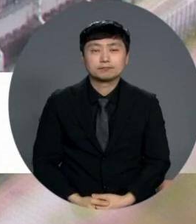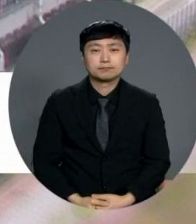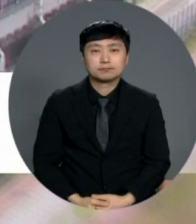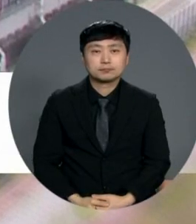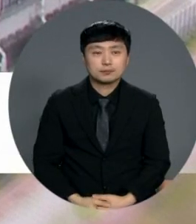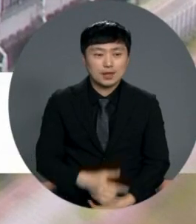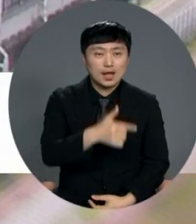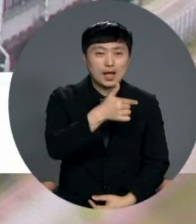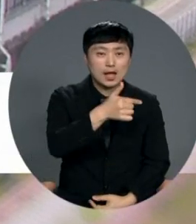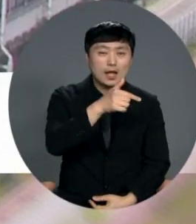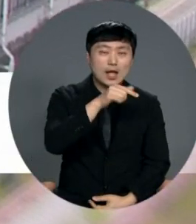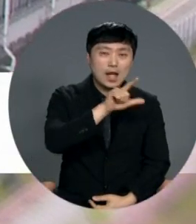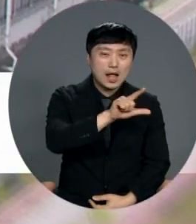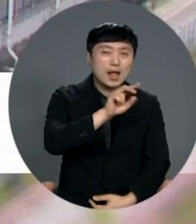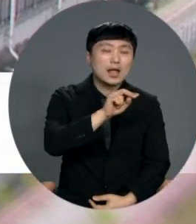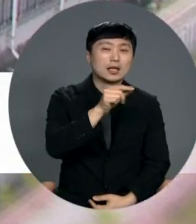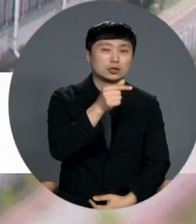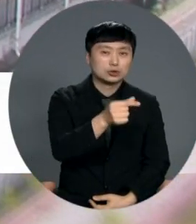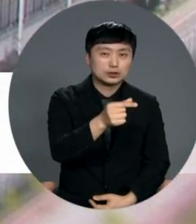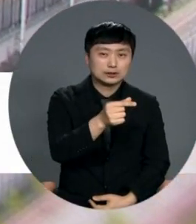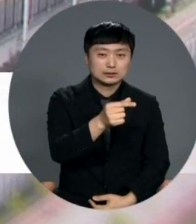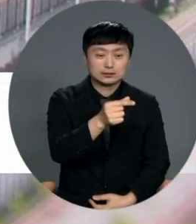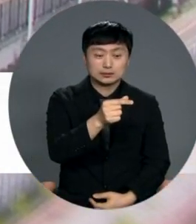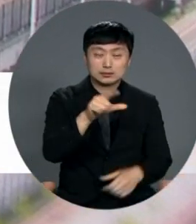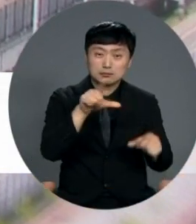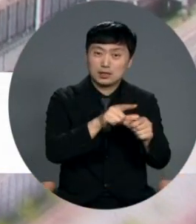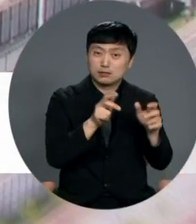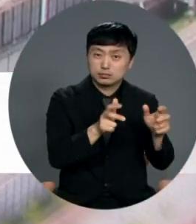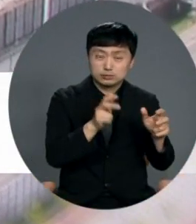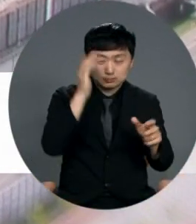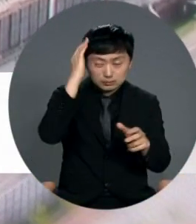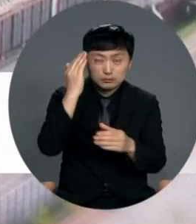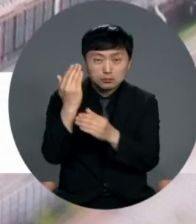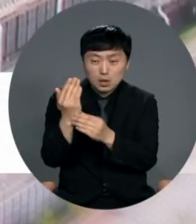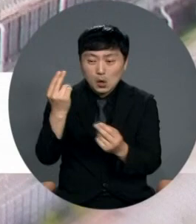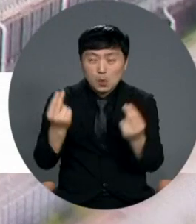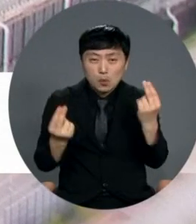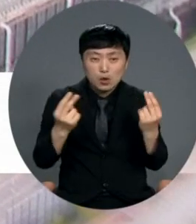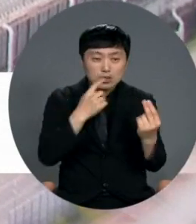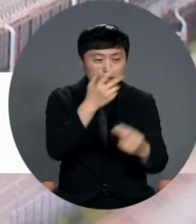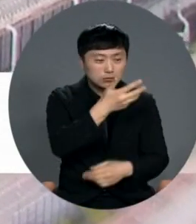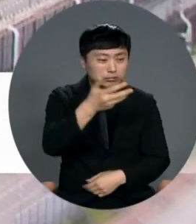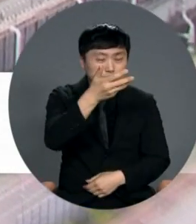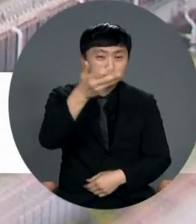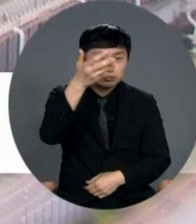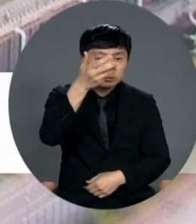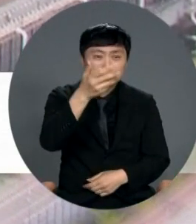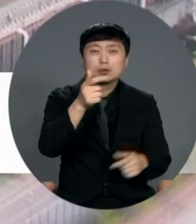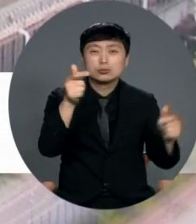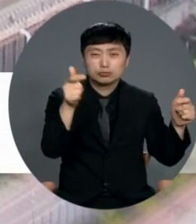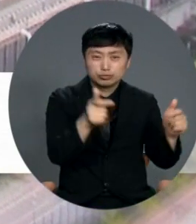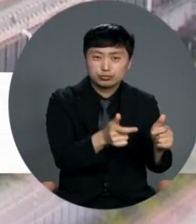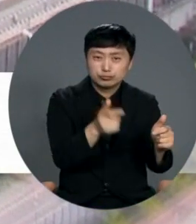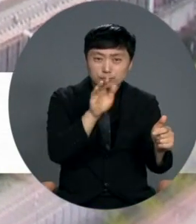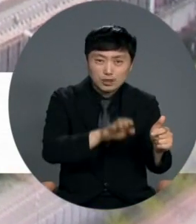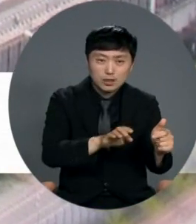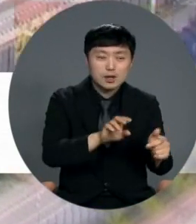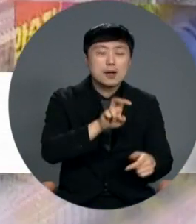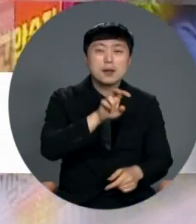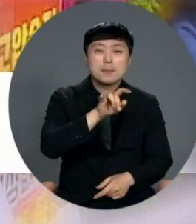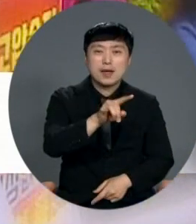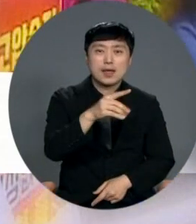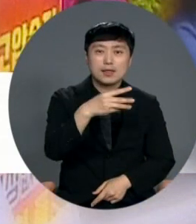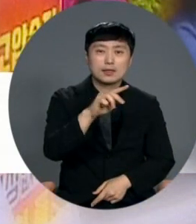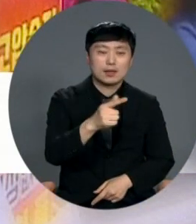네 LNG 즉 액화 천연 가스 화력 발전은 석탄 발전보다 이산화탄소 배출은 낮지만 온실 효과가 더 강한